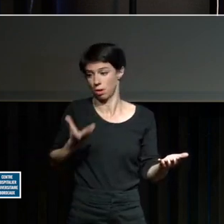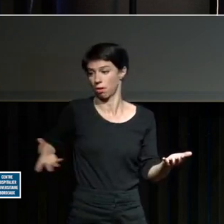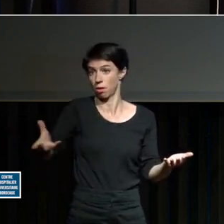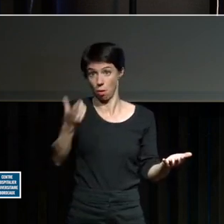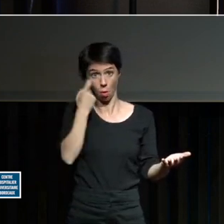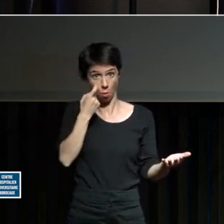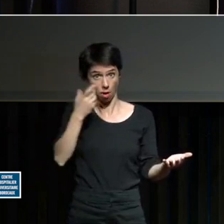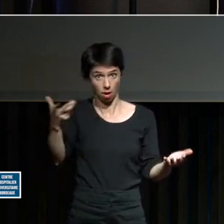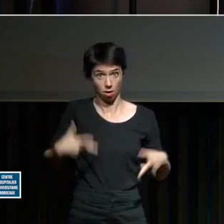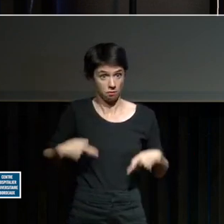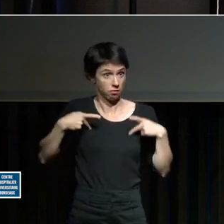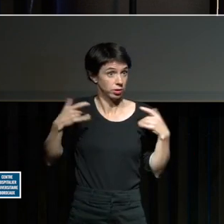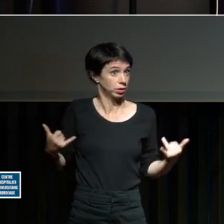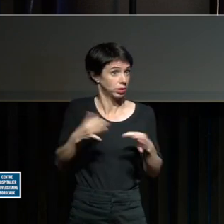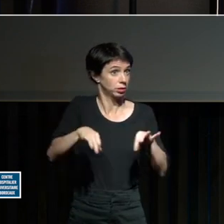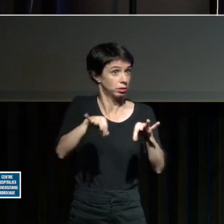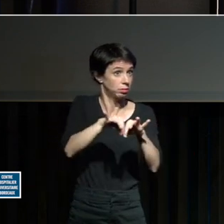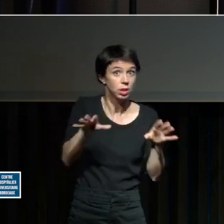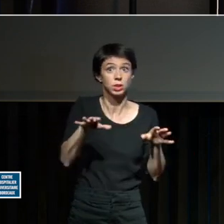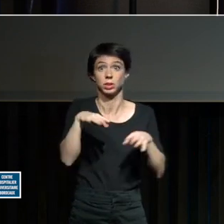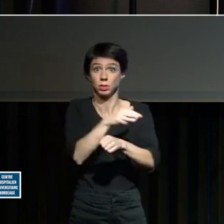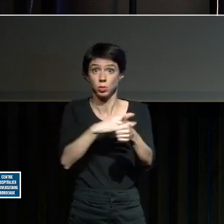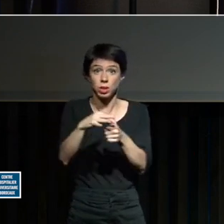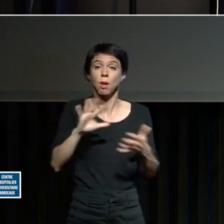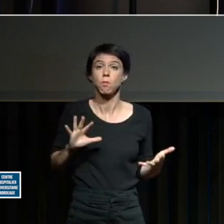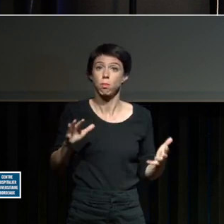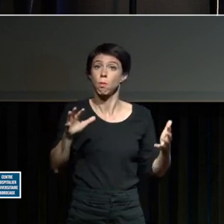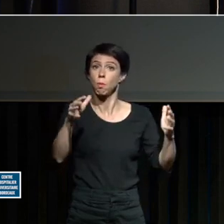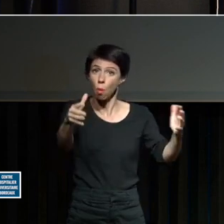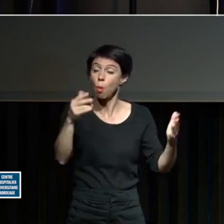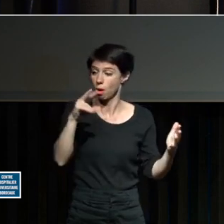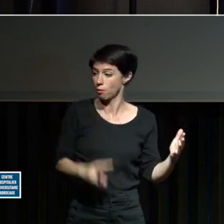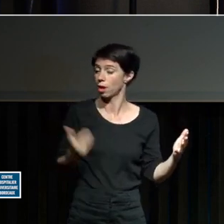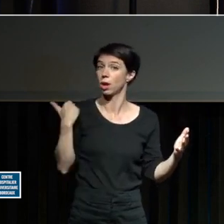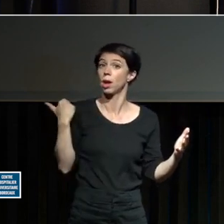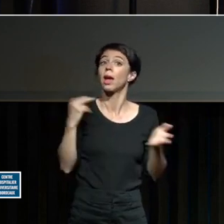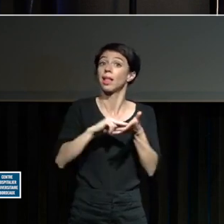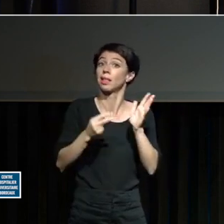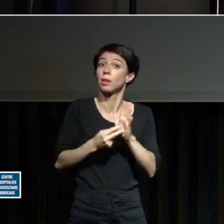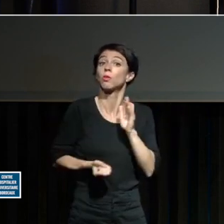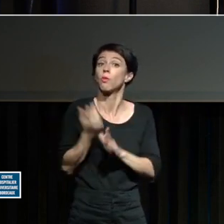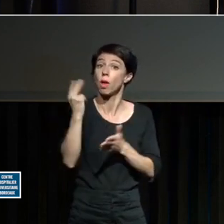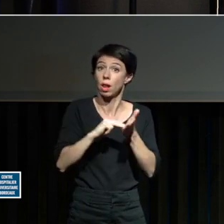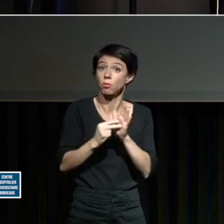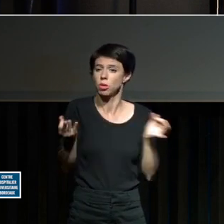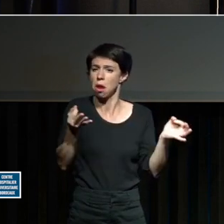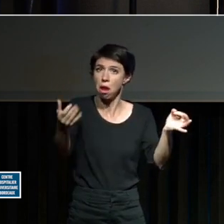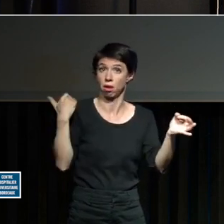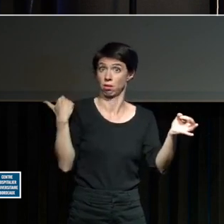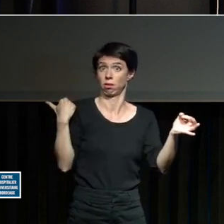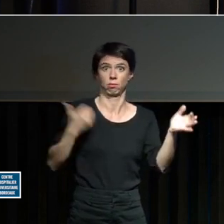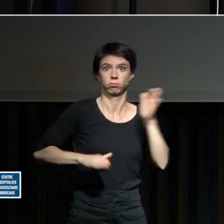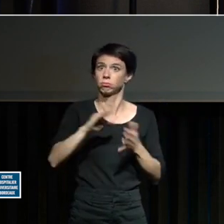vie, des mutations de nos sociétés, des mutations et de la très rapide évolution technologique, qui